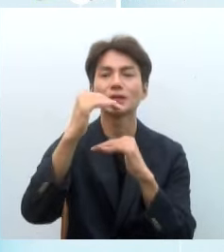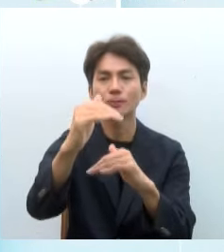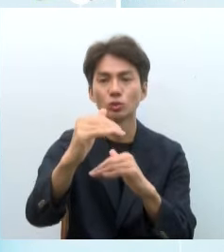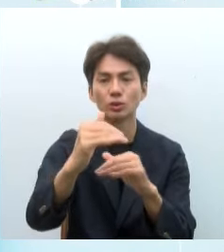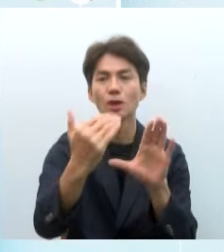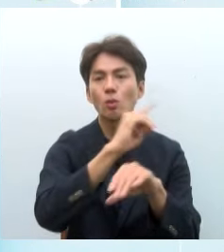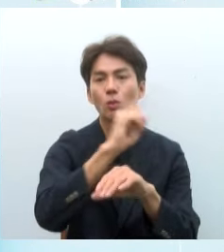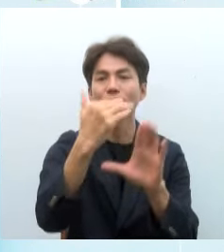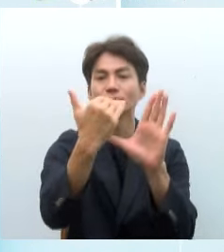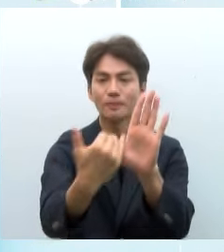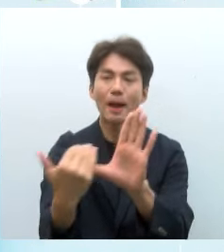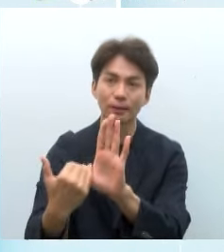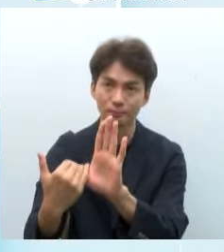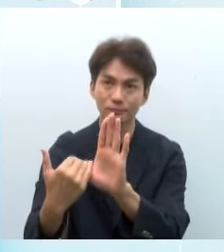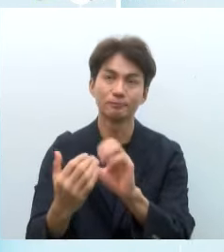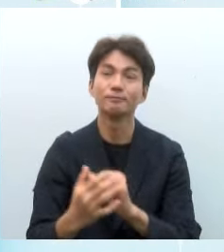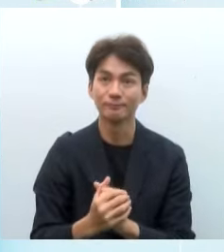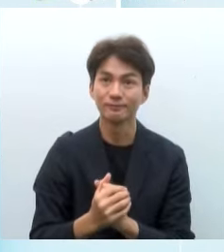ก็